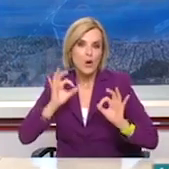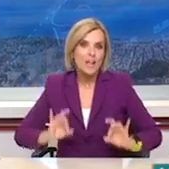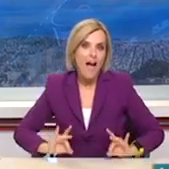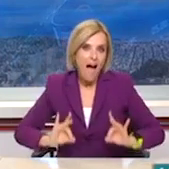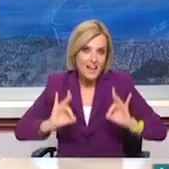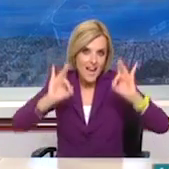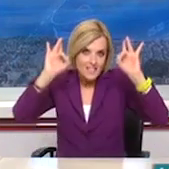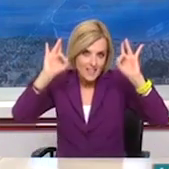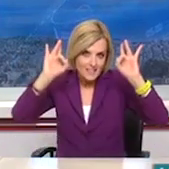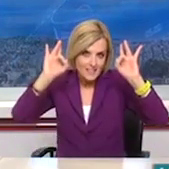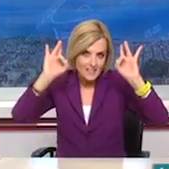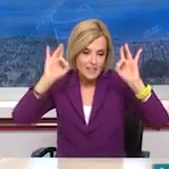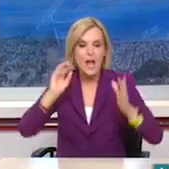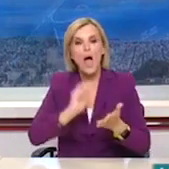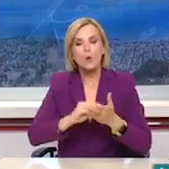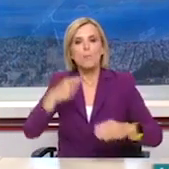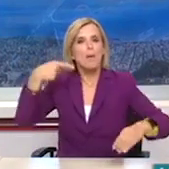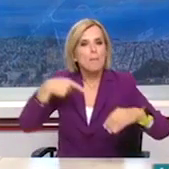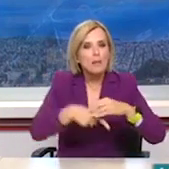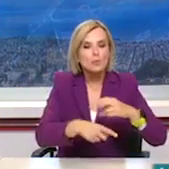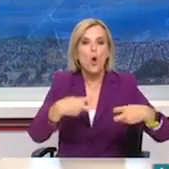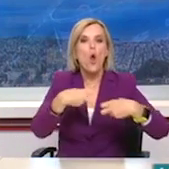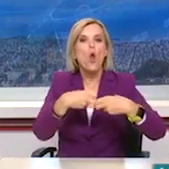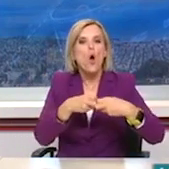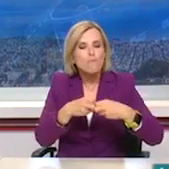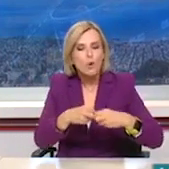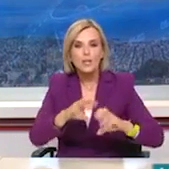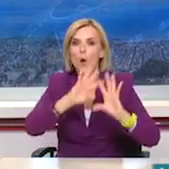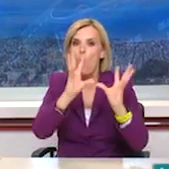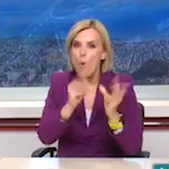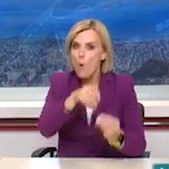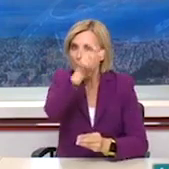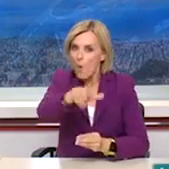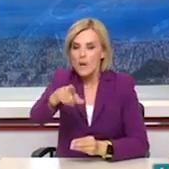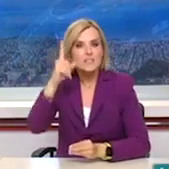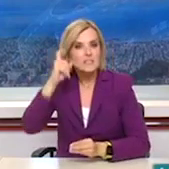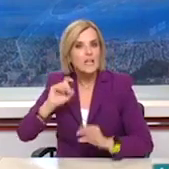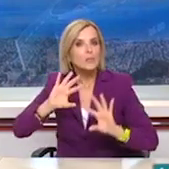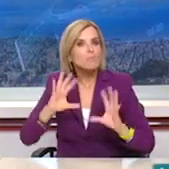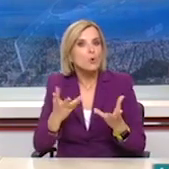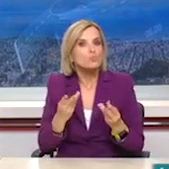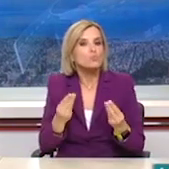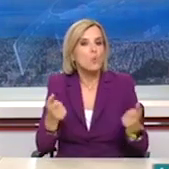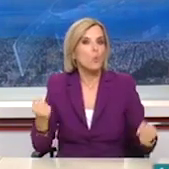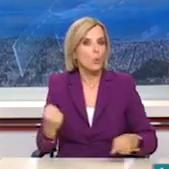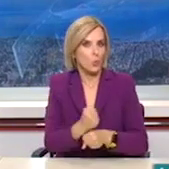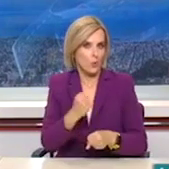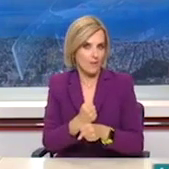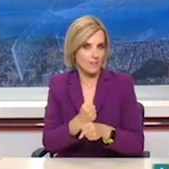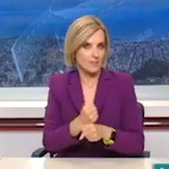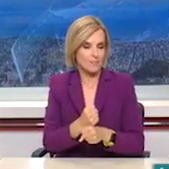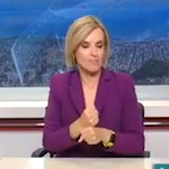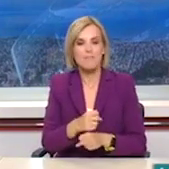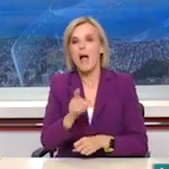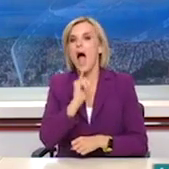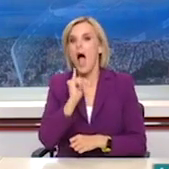μέσα μαζικής μεταφοράς. Από την τήρησή τους εξαρτάται να συνεχίσουμε την καλή πορεία που έχουμε ως τώρα. Ένα είναι το σίγουρο, ότι